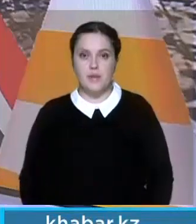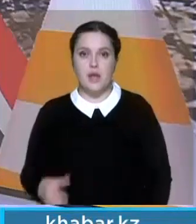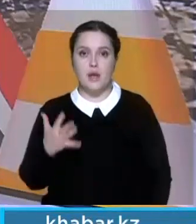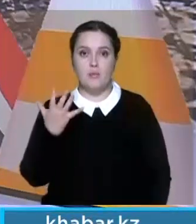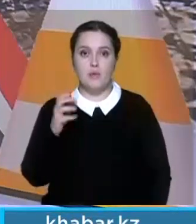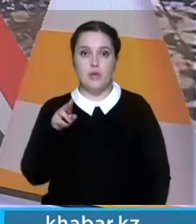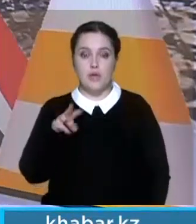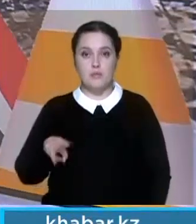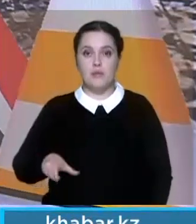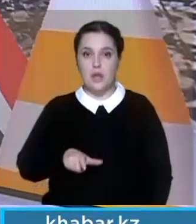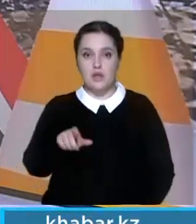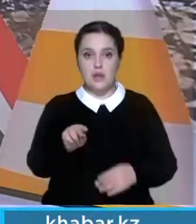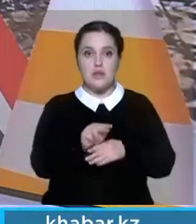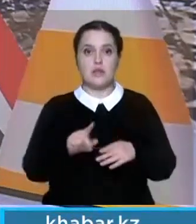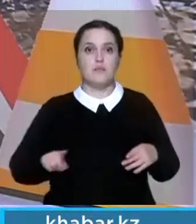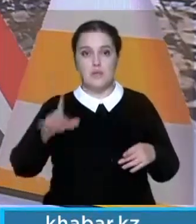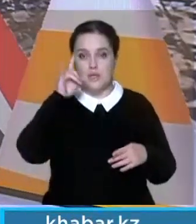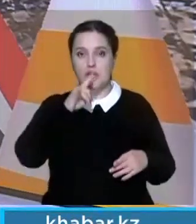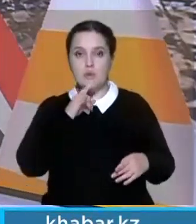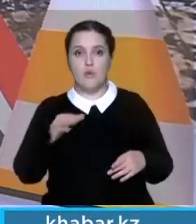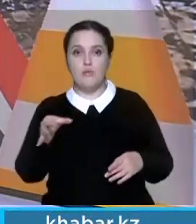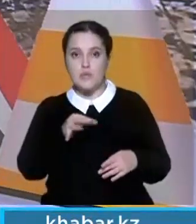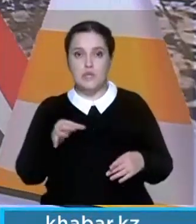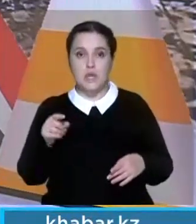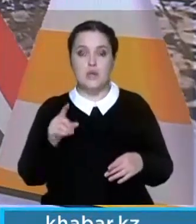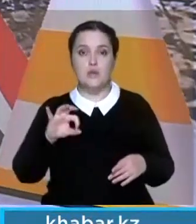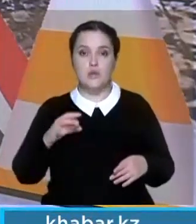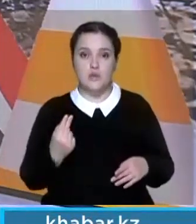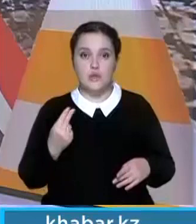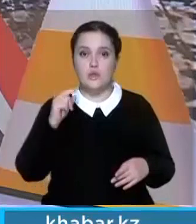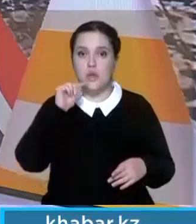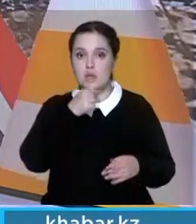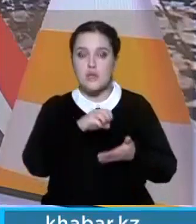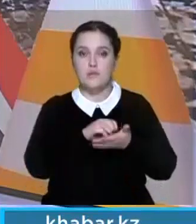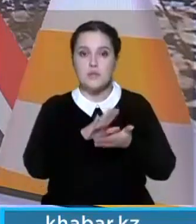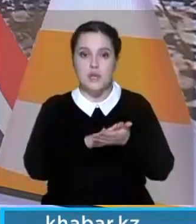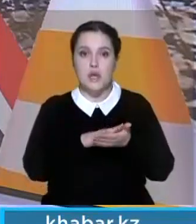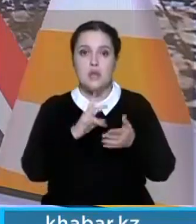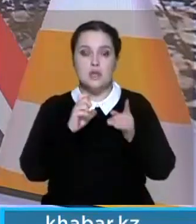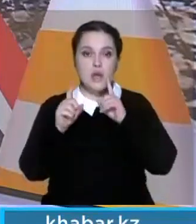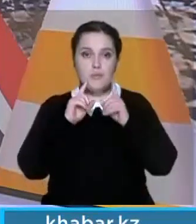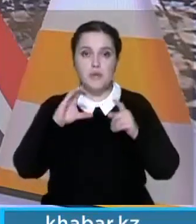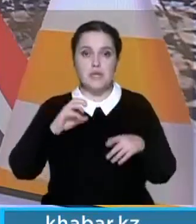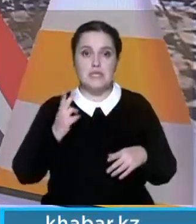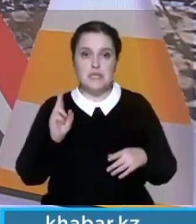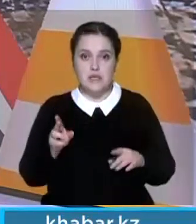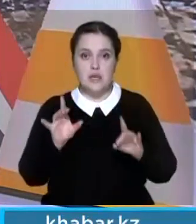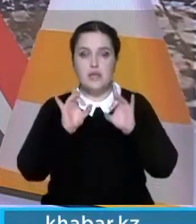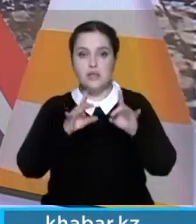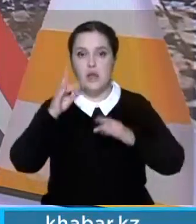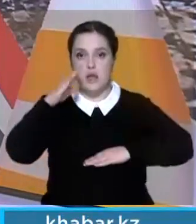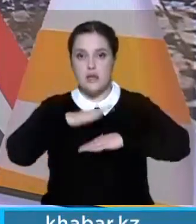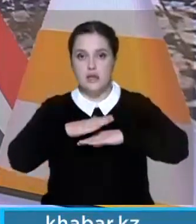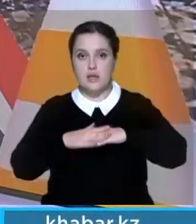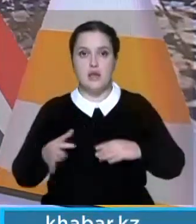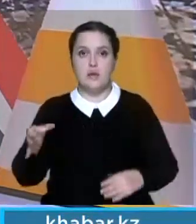Больше 500 километров дорог отремонтировали в Западно-Казахстанской области. Об этом и других социально-экономических показателях региона на брифинге